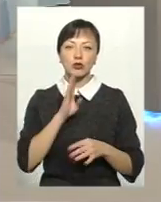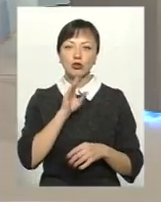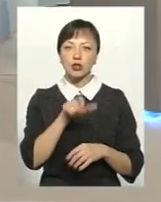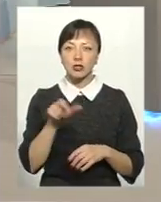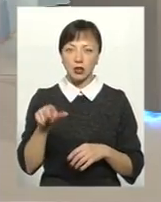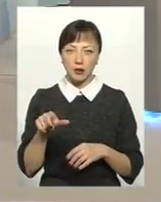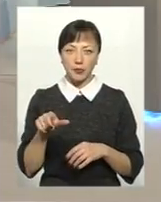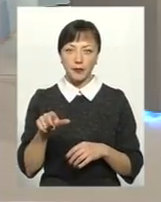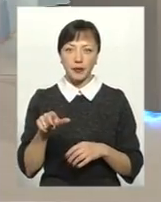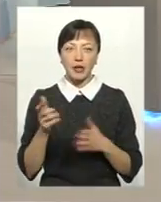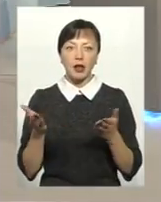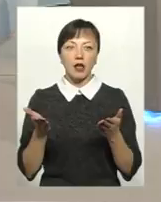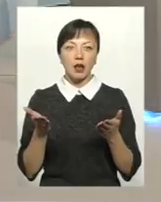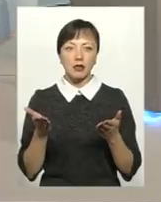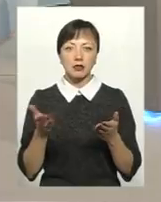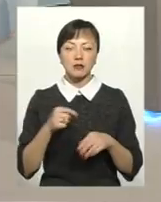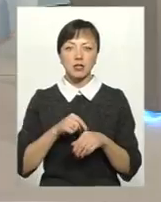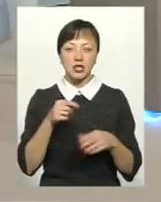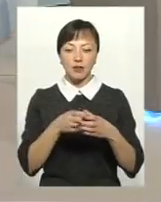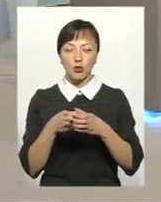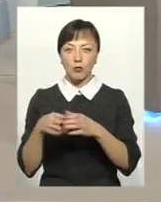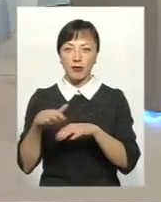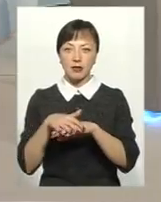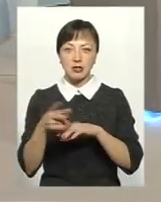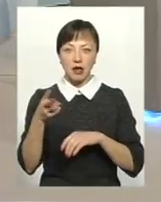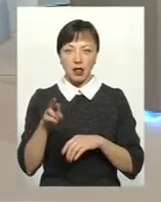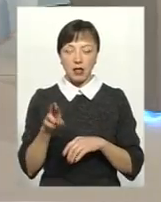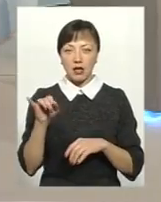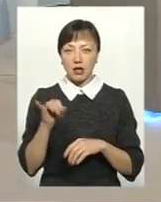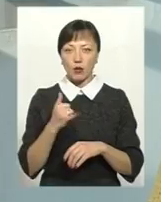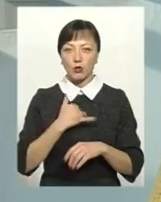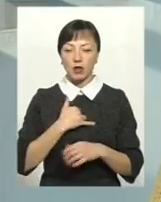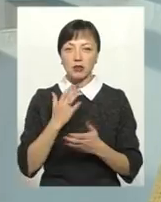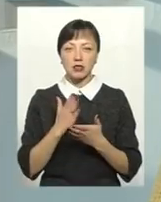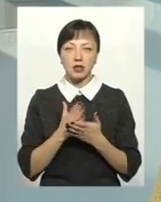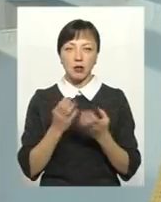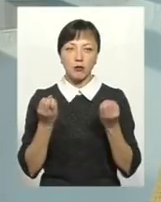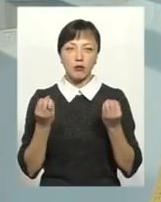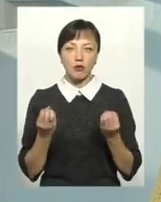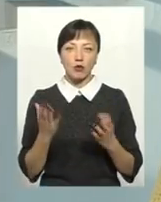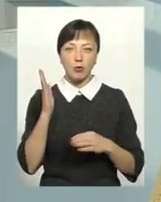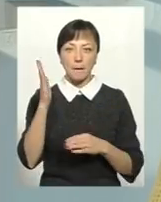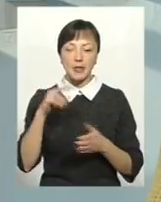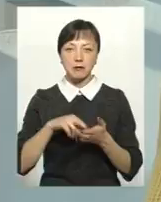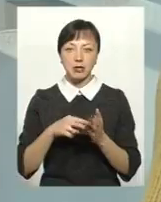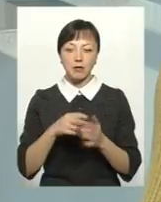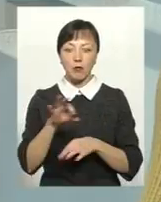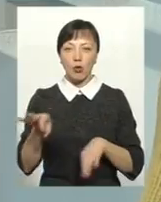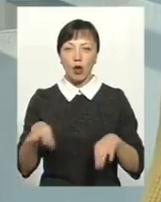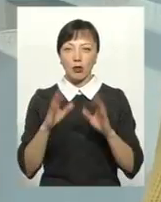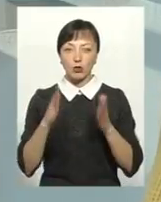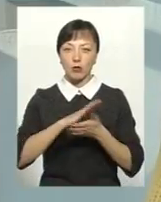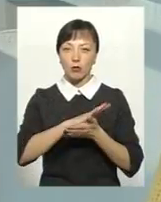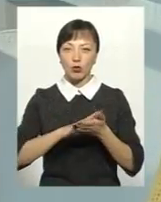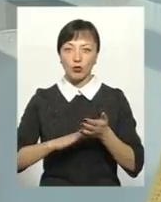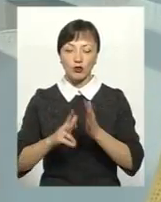Що потребують жінки, які з вразливих груп населення? І у нас є просто перспектива, що цей проєкт буде продовжуватися